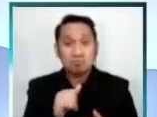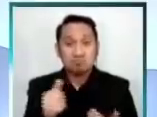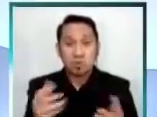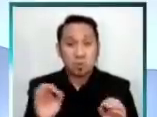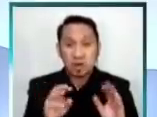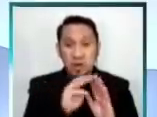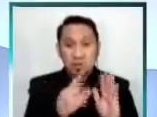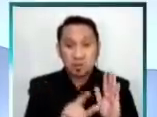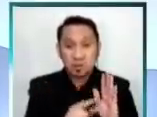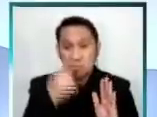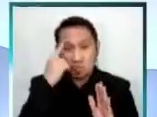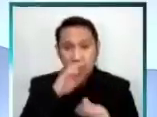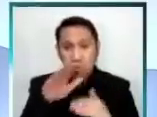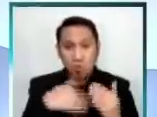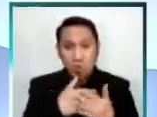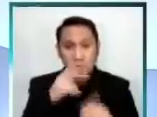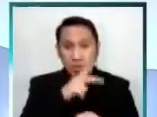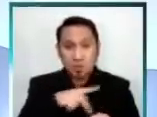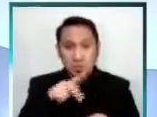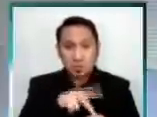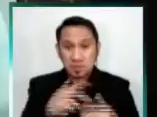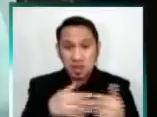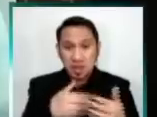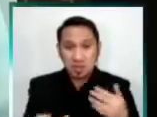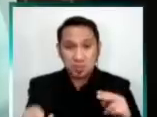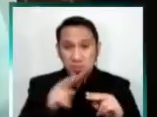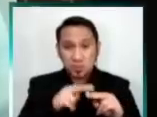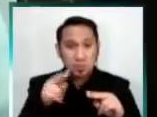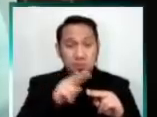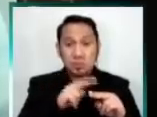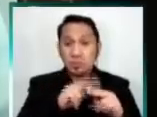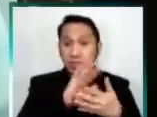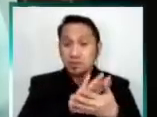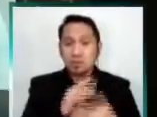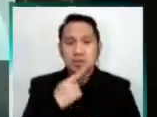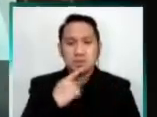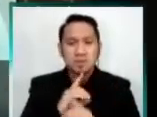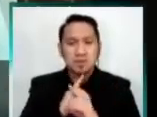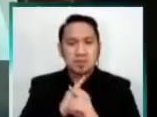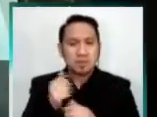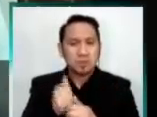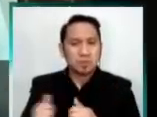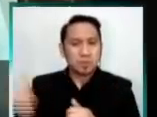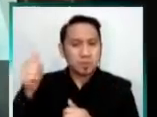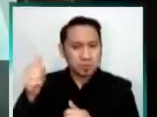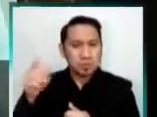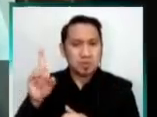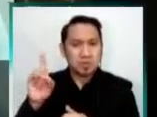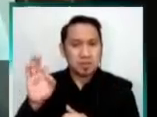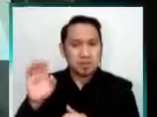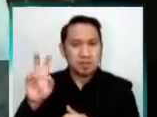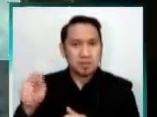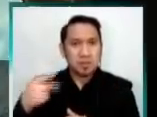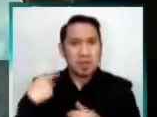sa buong bansa sa gitna ng dumaraming kaso ng COVID-19. Sinabi yan ni Defense Secretary Delphine Lorenzana matapos kumalat sa social media ang